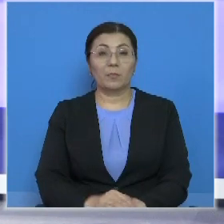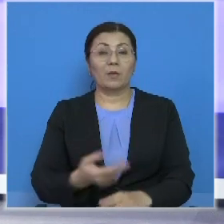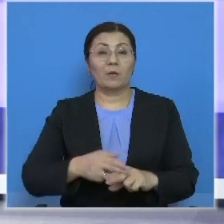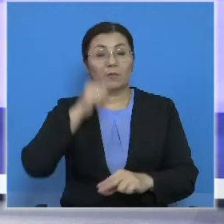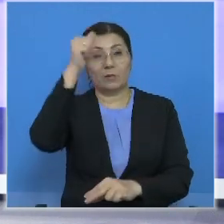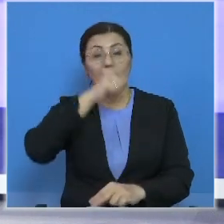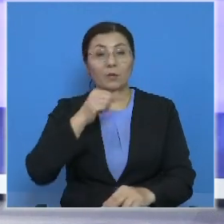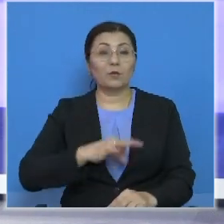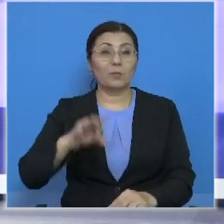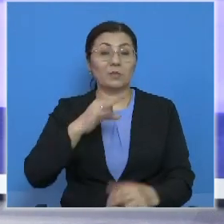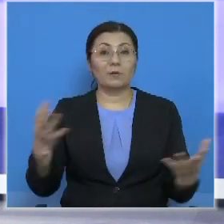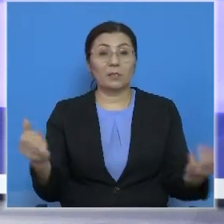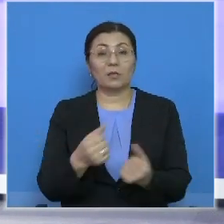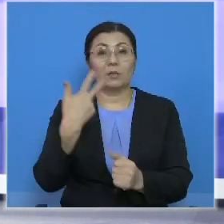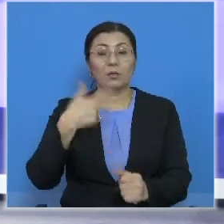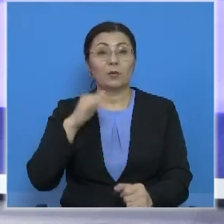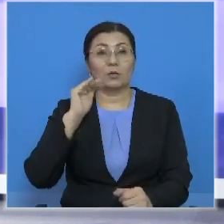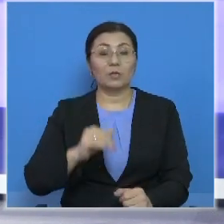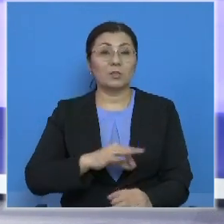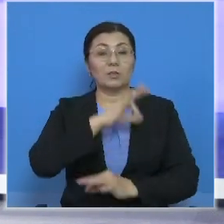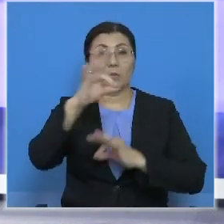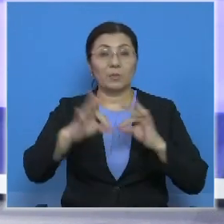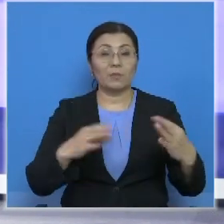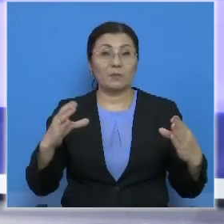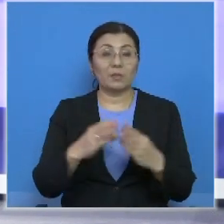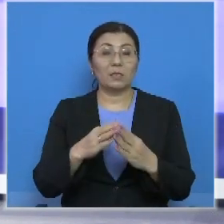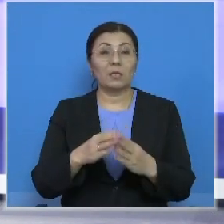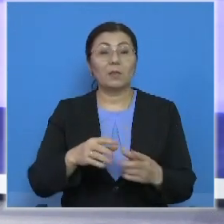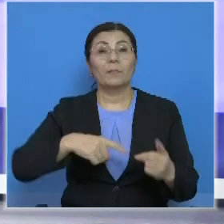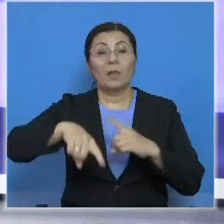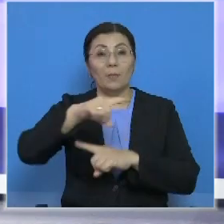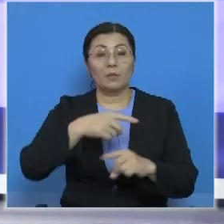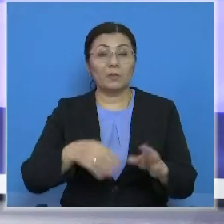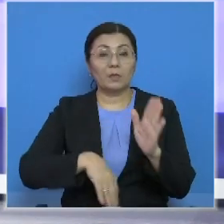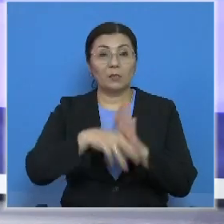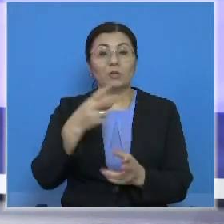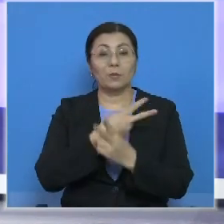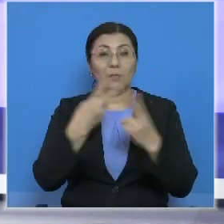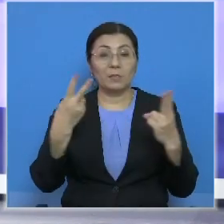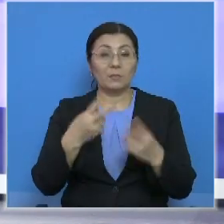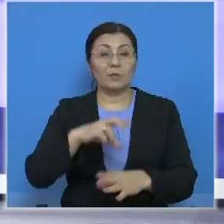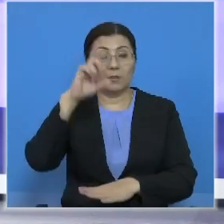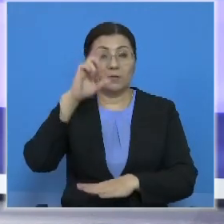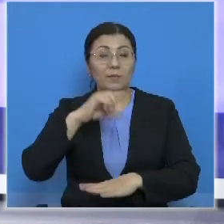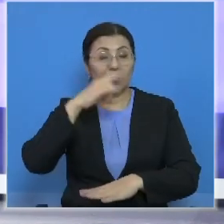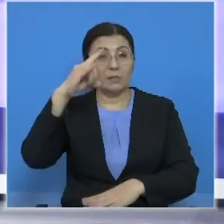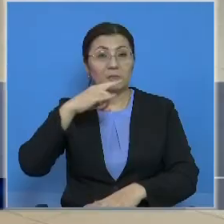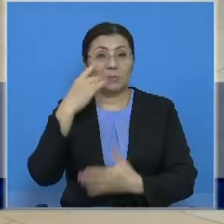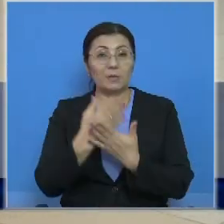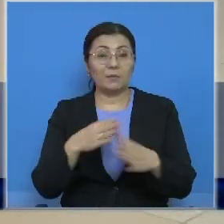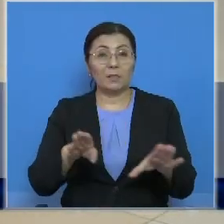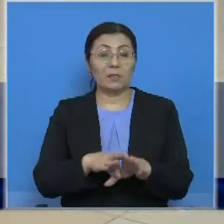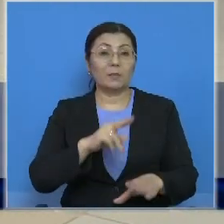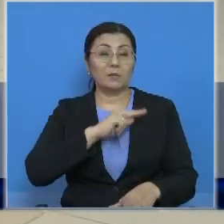В этом году в регионе будет поддержано более 3000 проектов в сфере предпринимательства. Это лучший показатель по стране. Таковы результаты